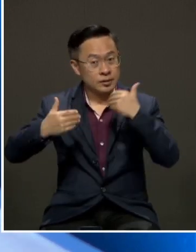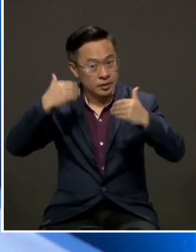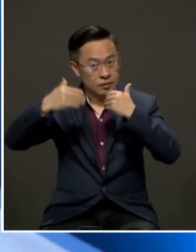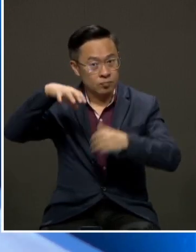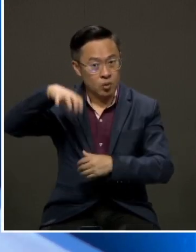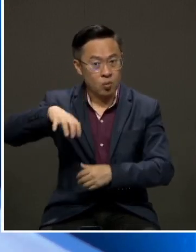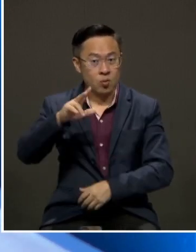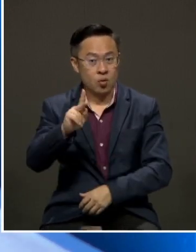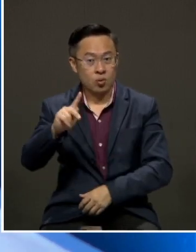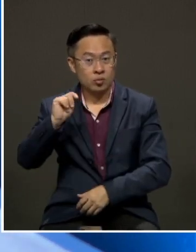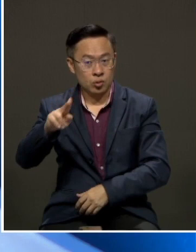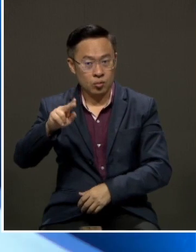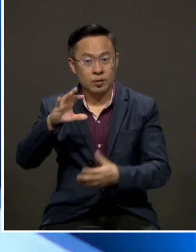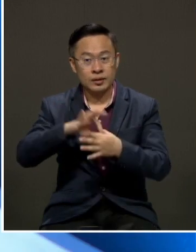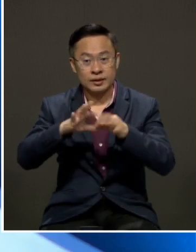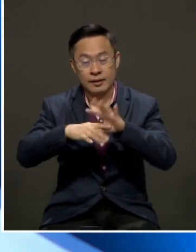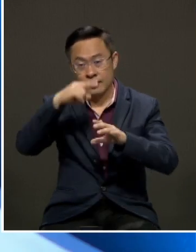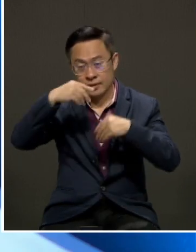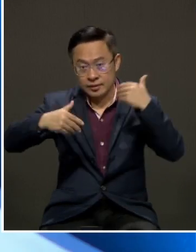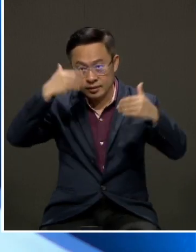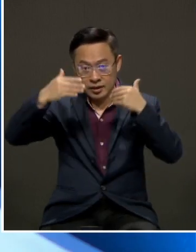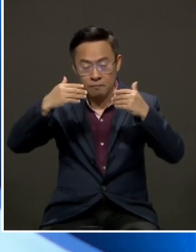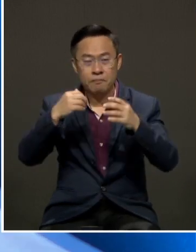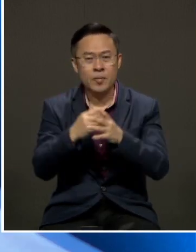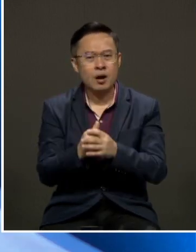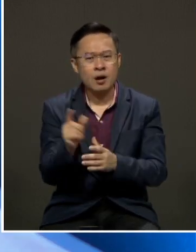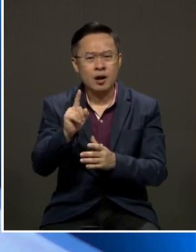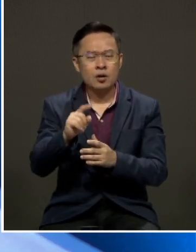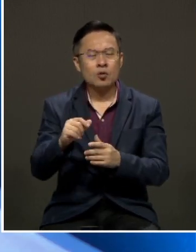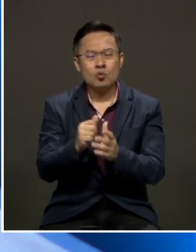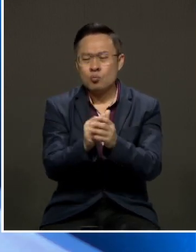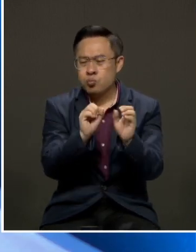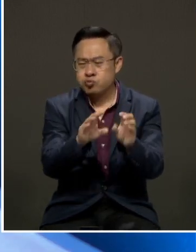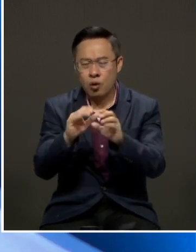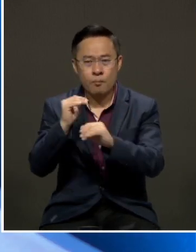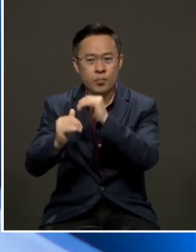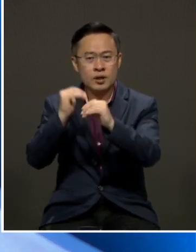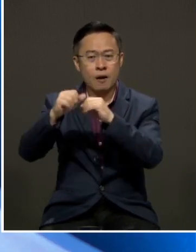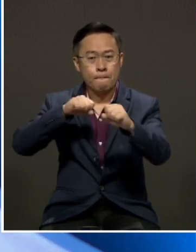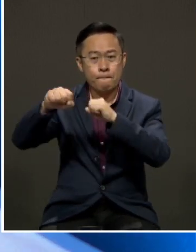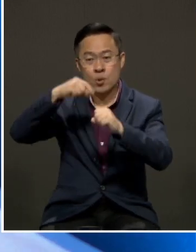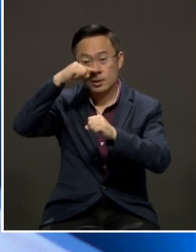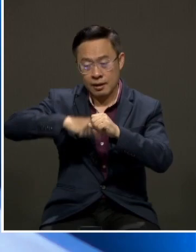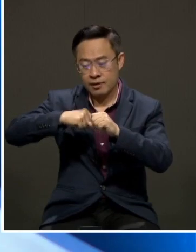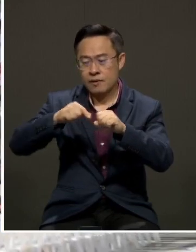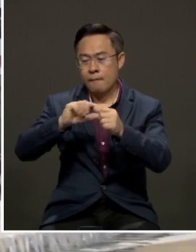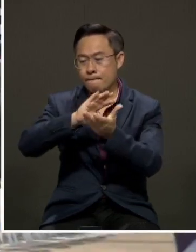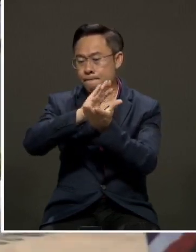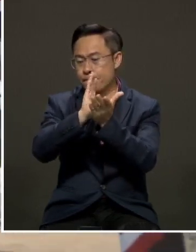างการกีฬาแห่งประเทศไทยค่ะที่จัดกิจกรรมคาราวานกีฬามวยยกระดับมวยไทยสู่สากลค่ะ